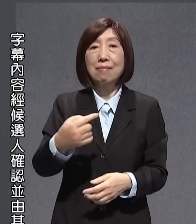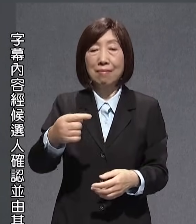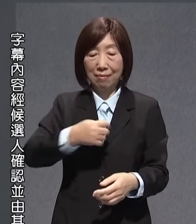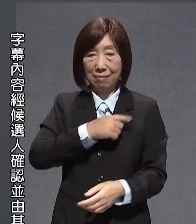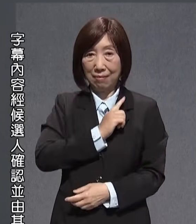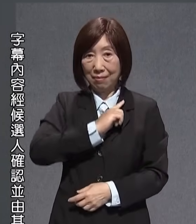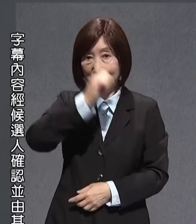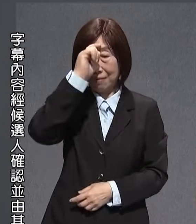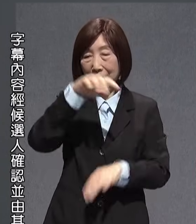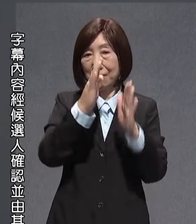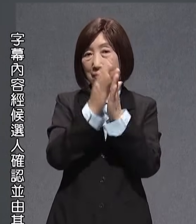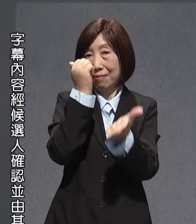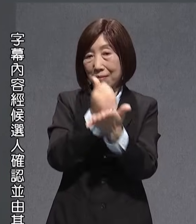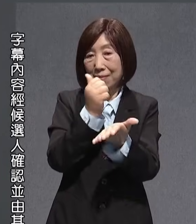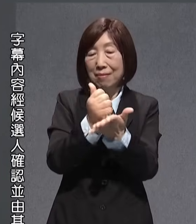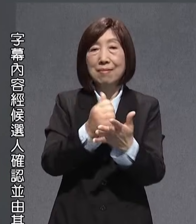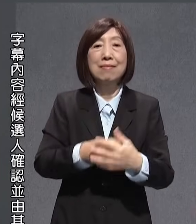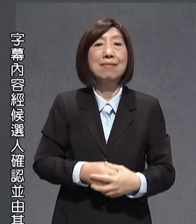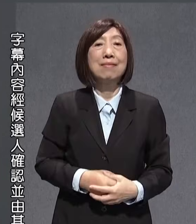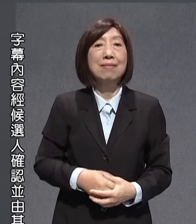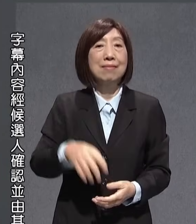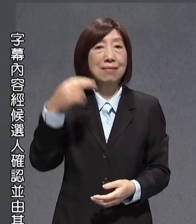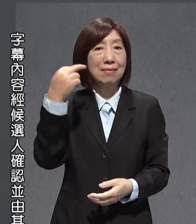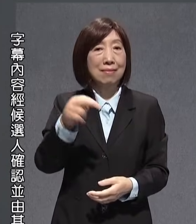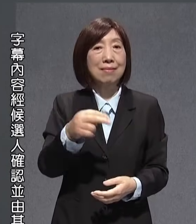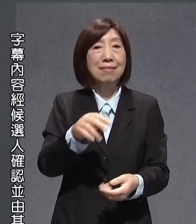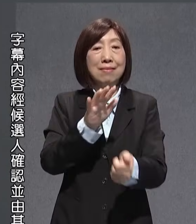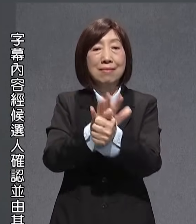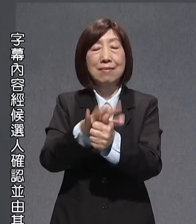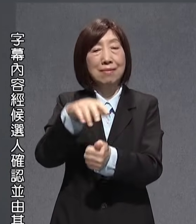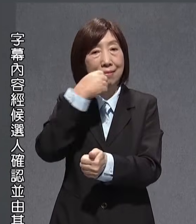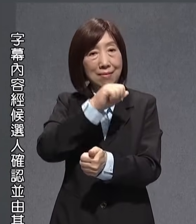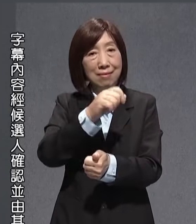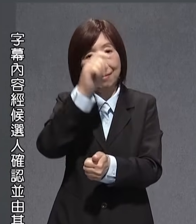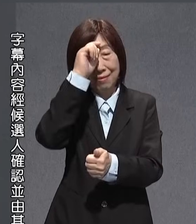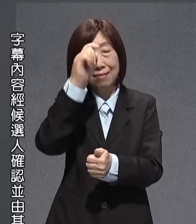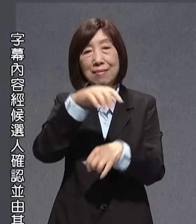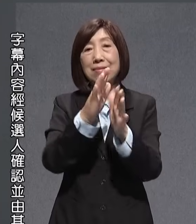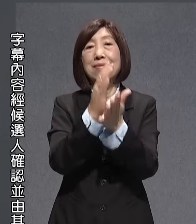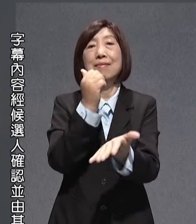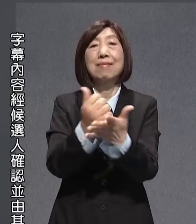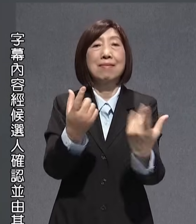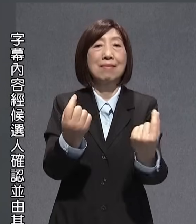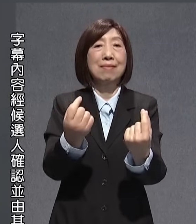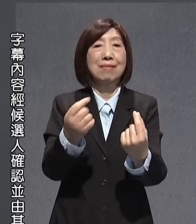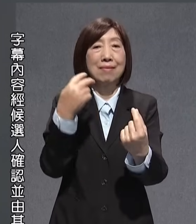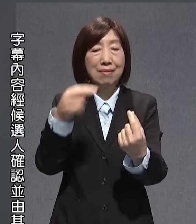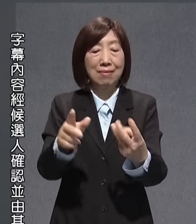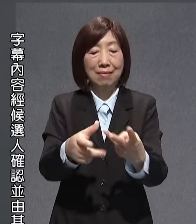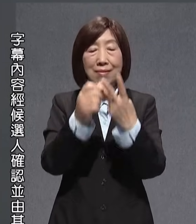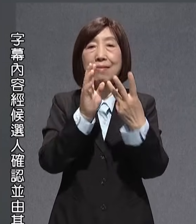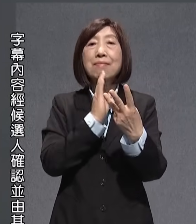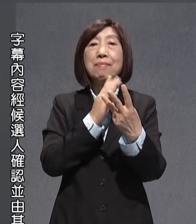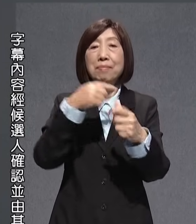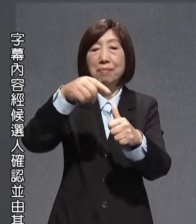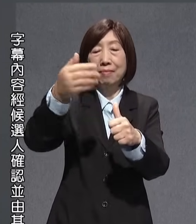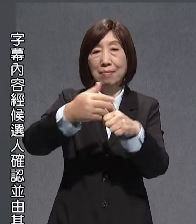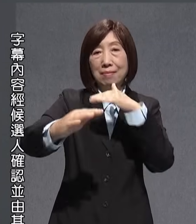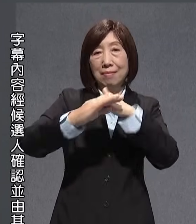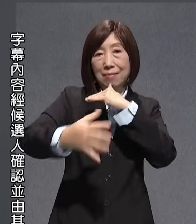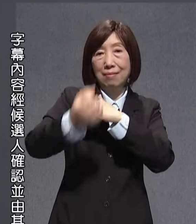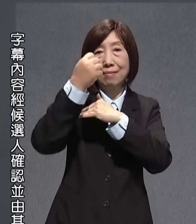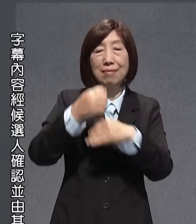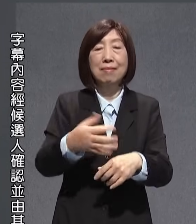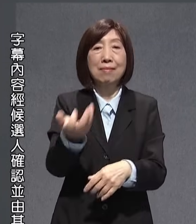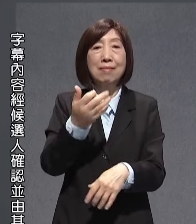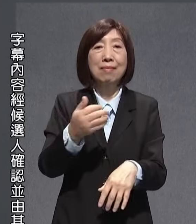想，也能够共同圆台湾的梦。第三，我也会来推教育平权，